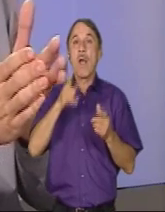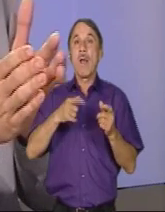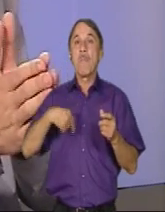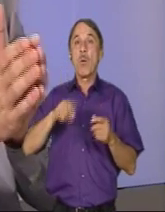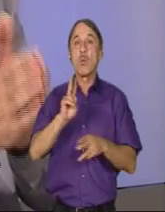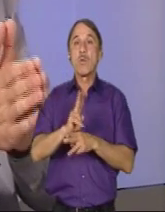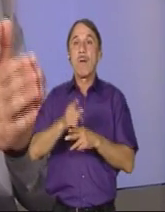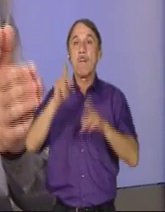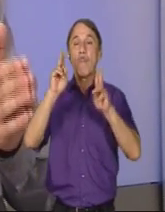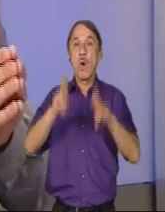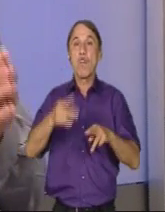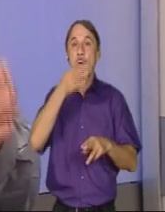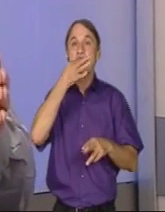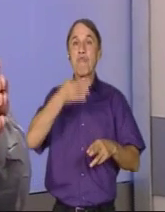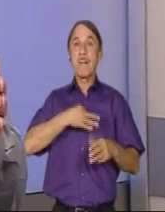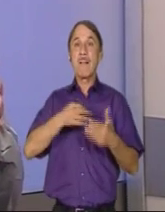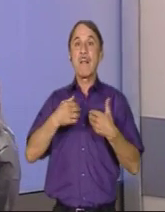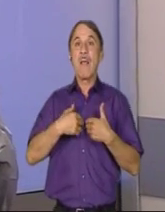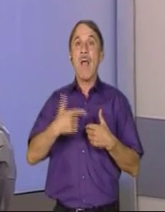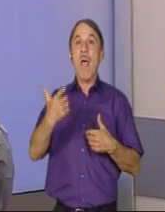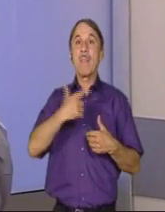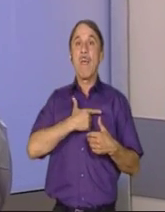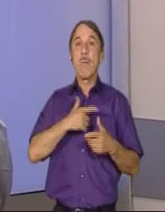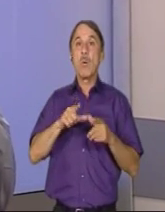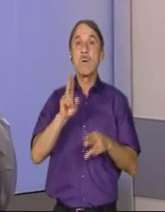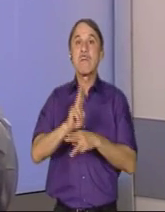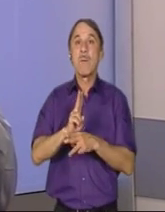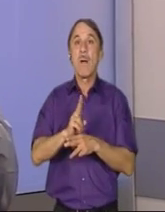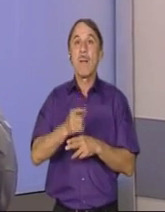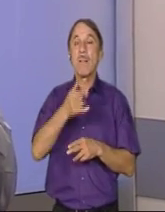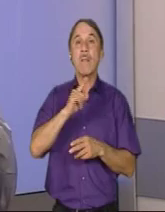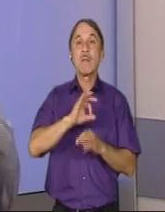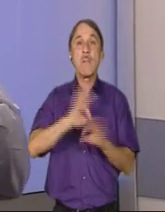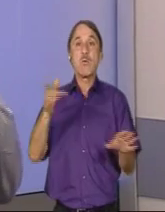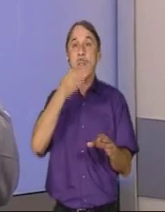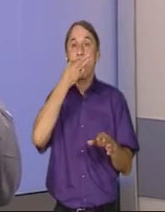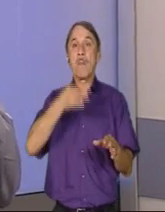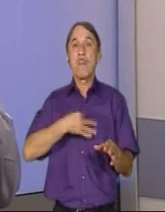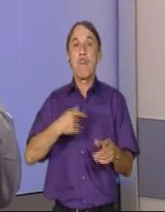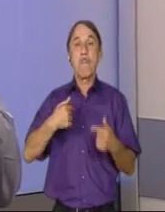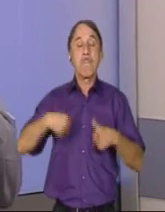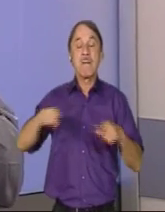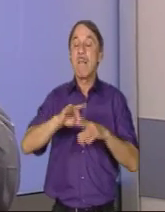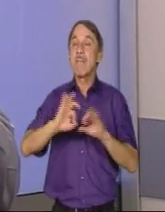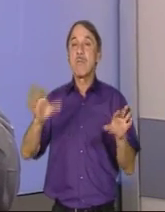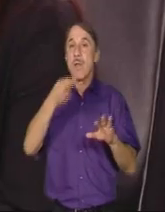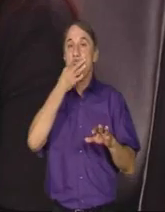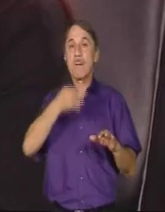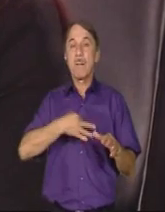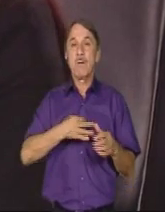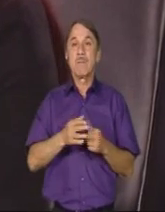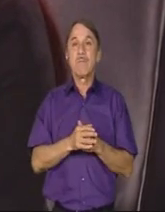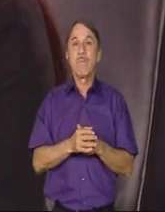znači da mi u državi Srbiji moramo da se pitamo. A ne možemo mi u državi Srbiji da se ništa ne pitamo. A pitamo se na izborima. Ništa se ne